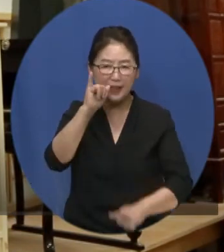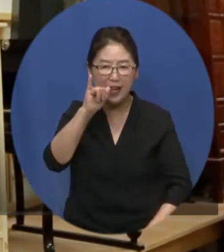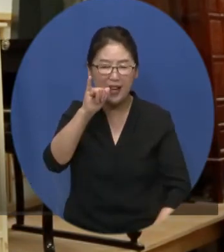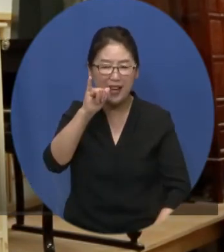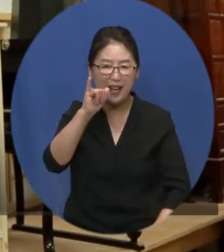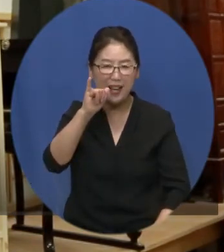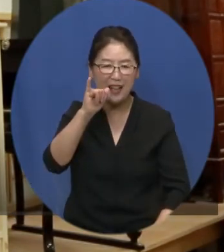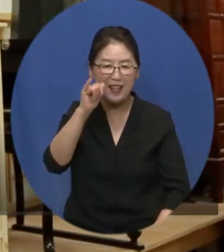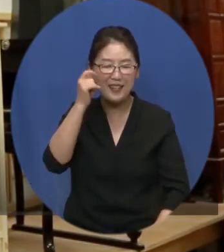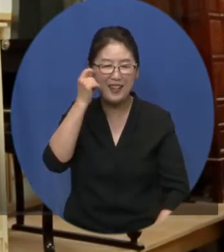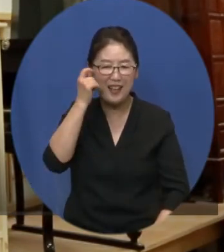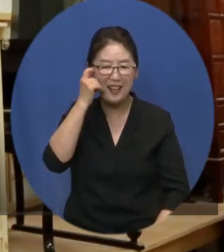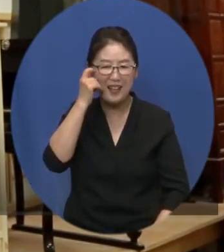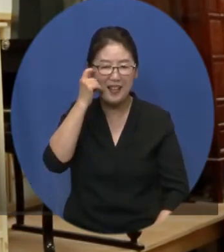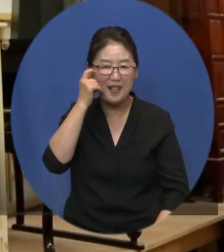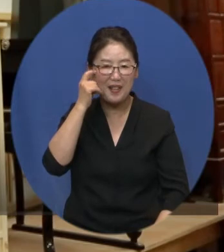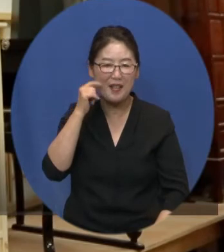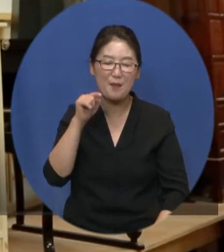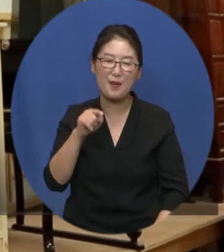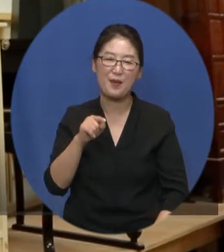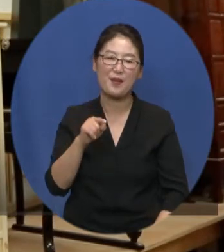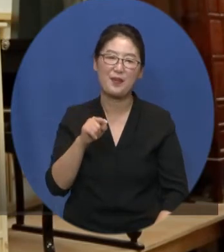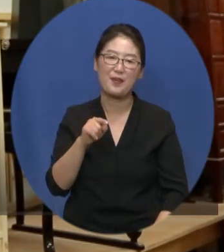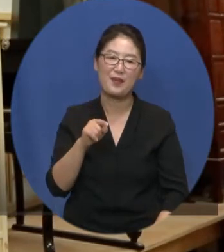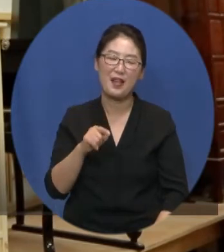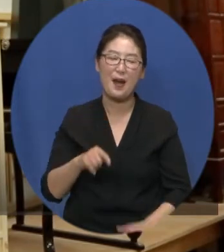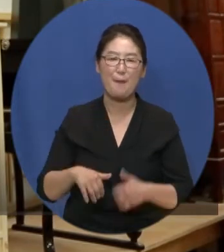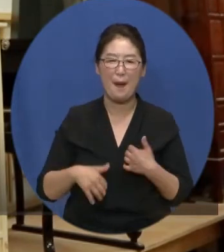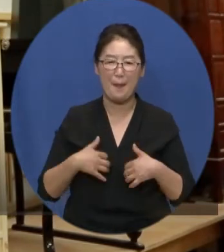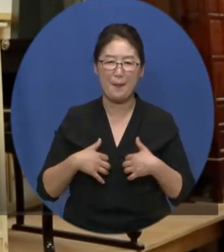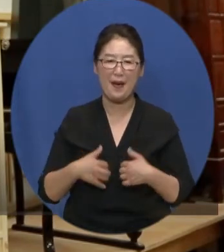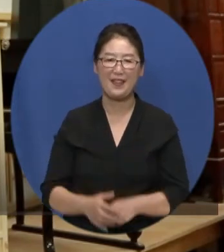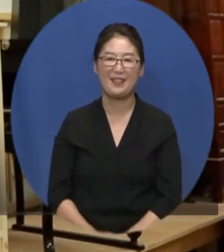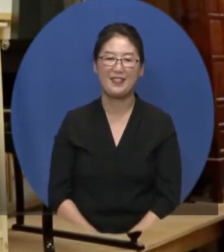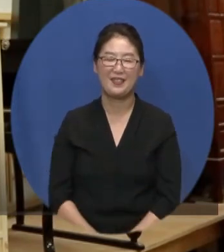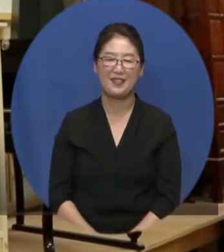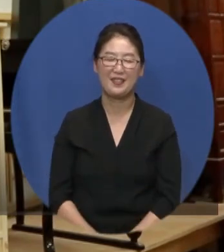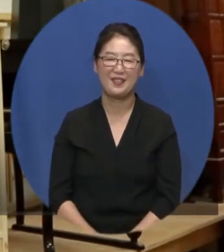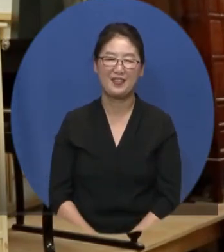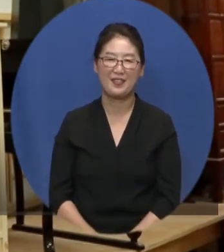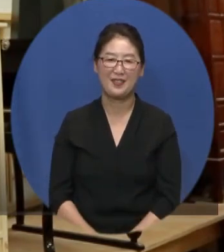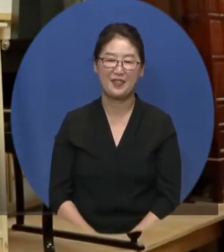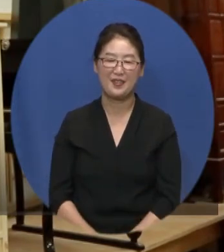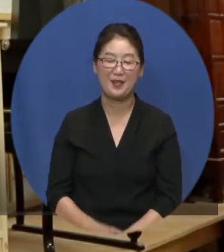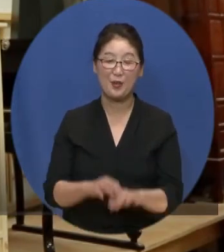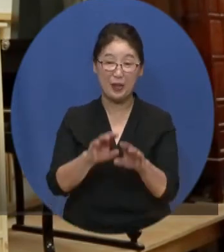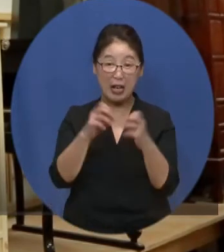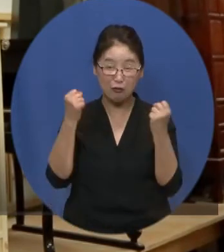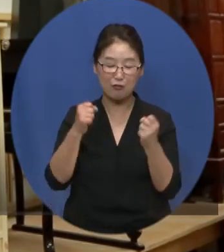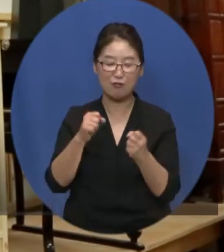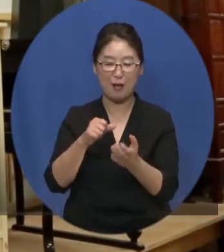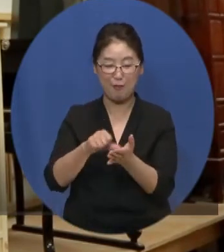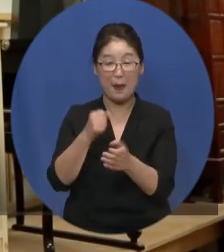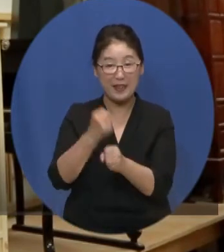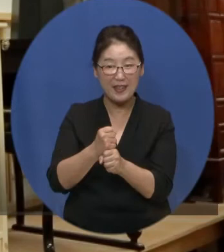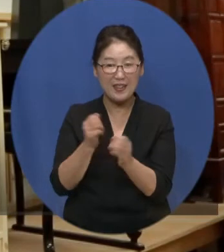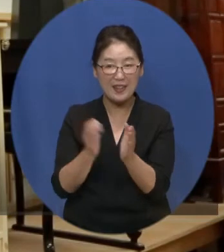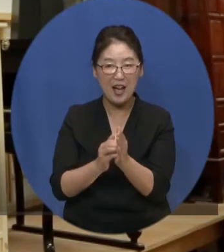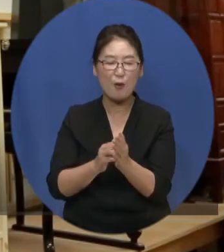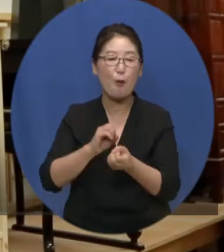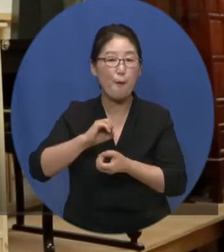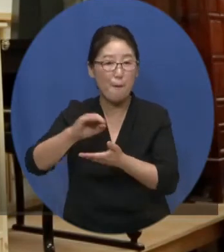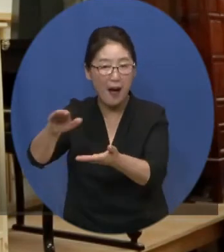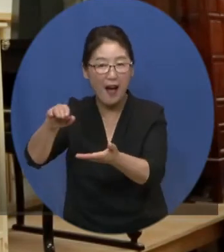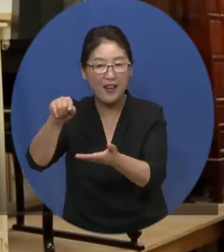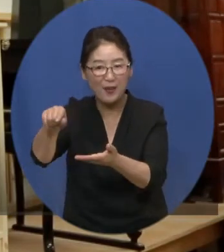그런 분들이 잖아요 예거 로고의 조금 그리고 배송 갔다가 돌아오면서 언어 사장님 정말